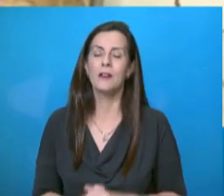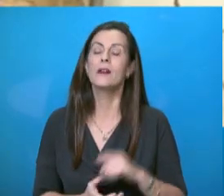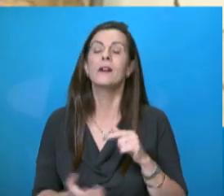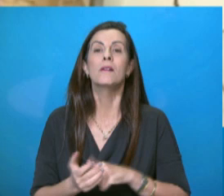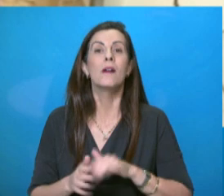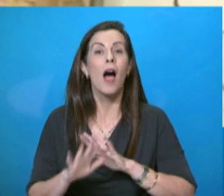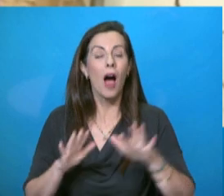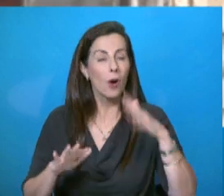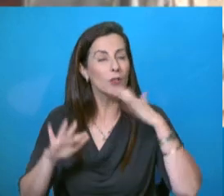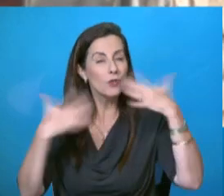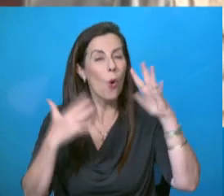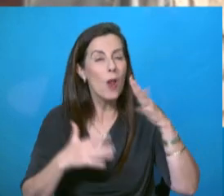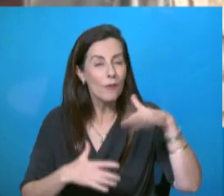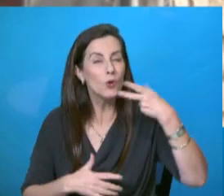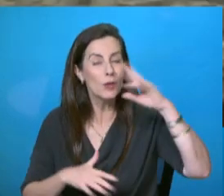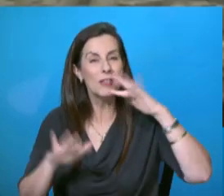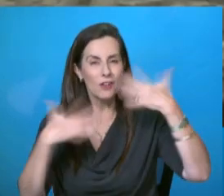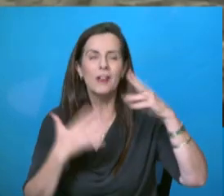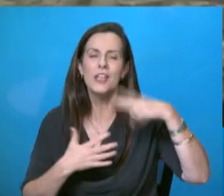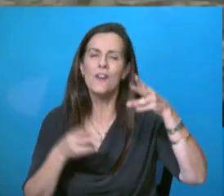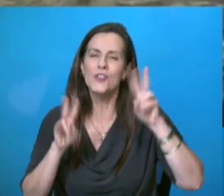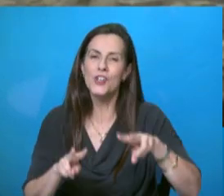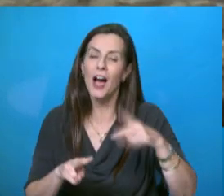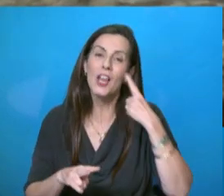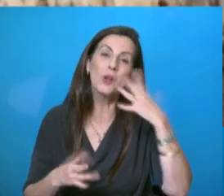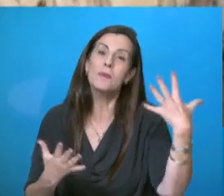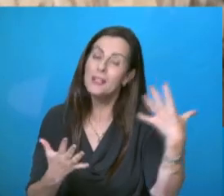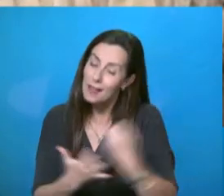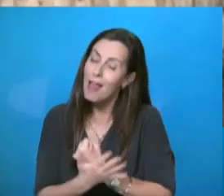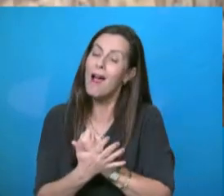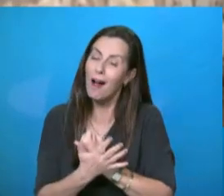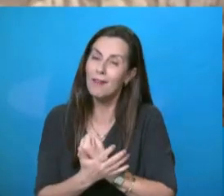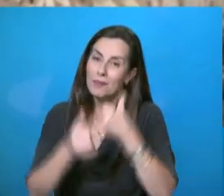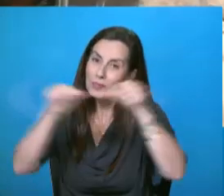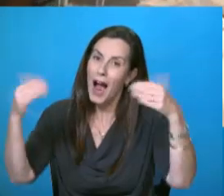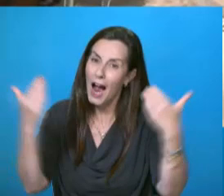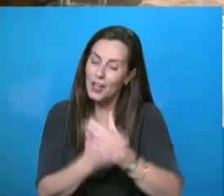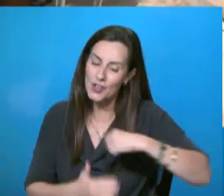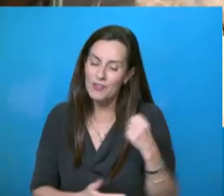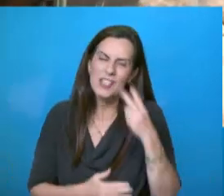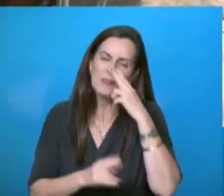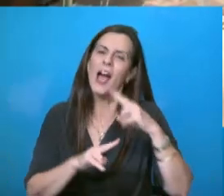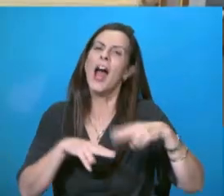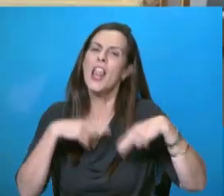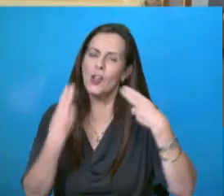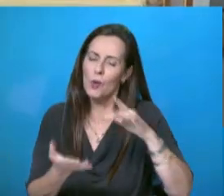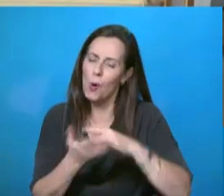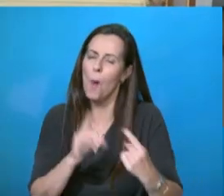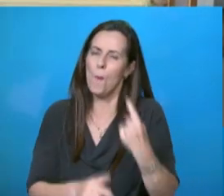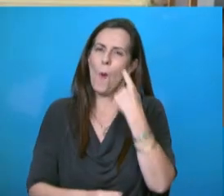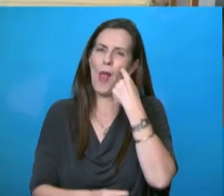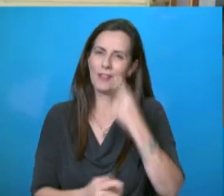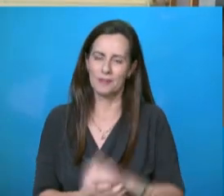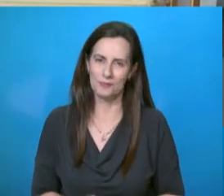רק בעוד עשור, אולי אפילו יותר, יהיה אפשר למדוד את הצלחת המיתוג מחדש של העיר שמנסה לשוב למקום בולט על המפה